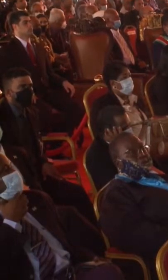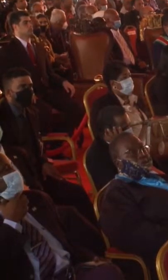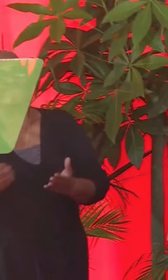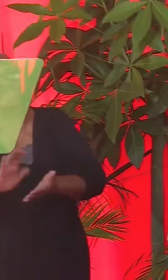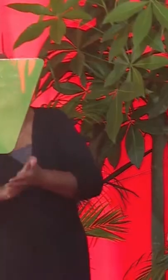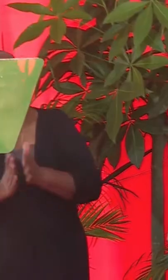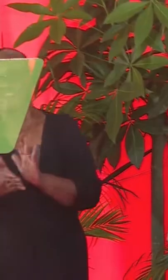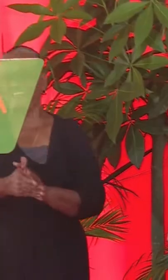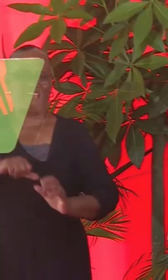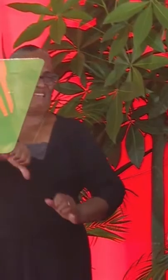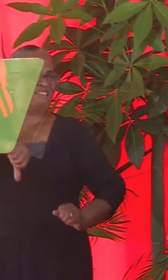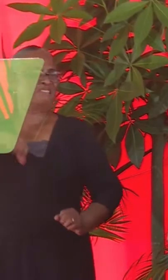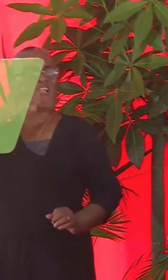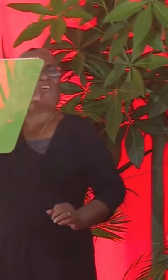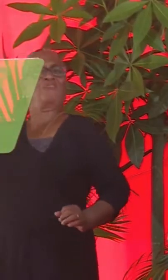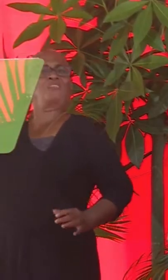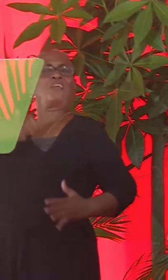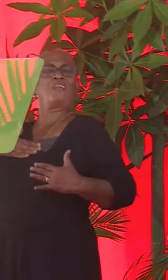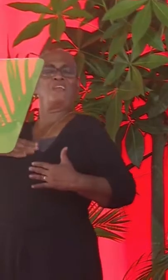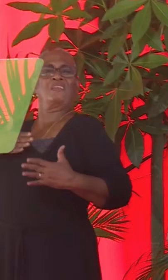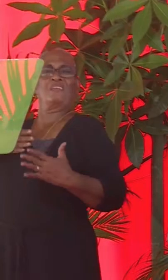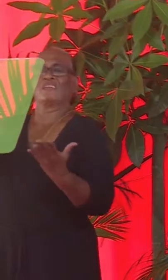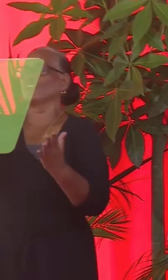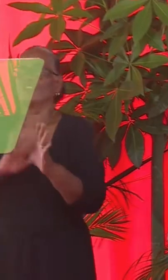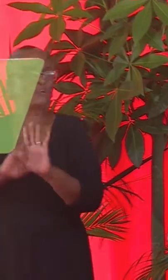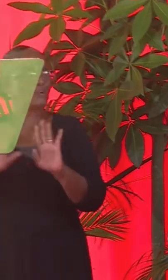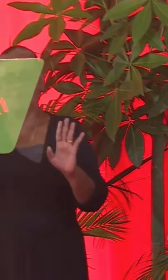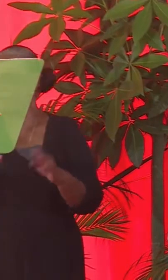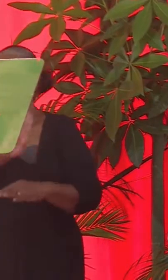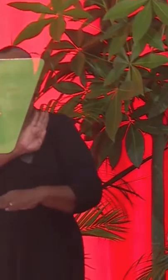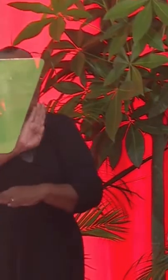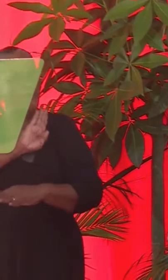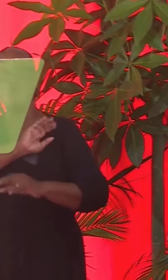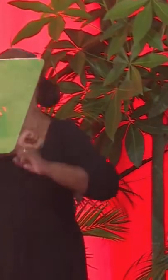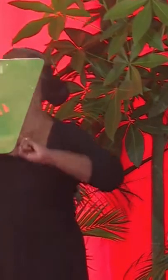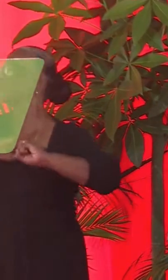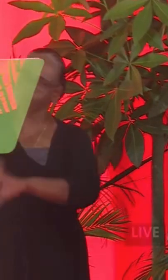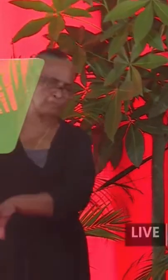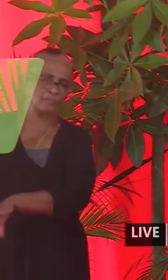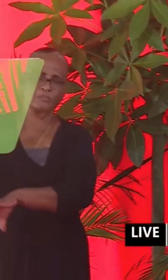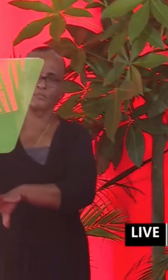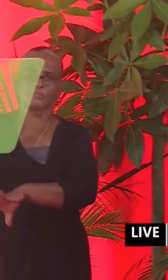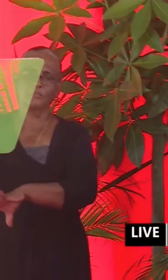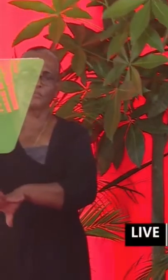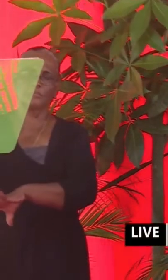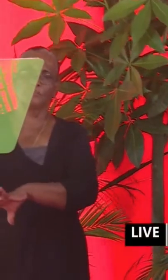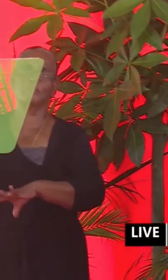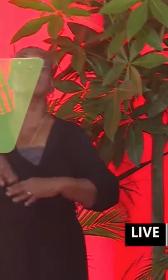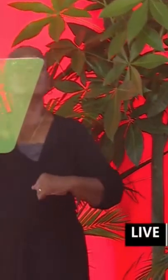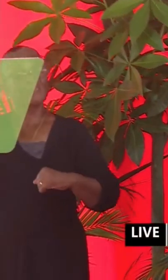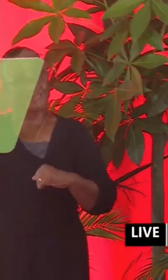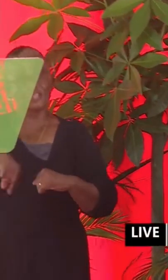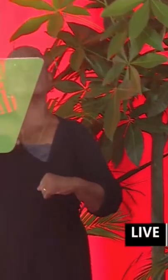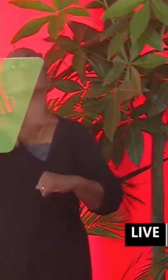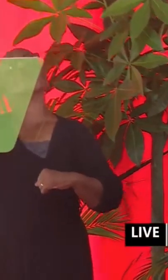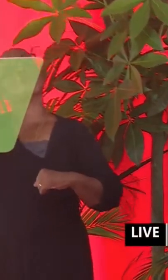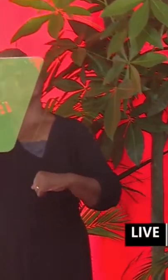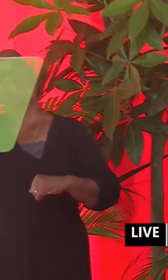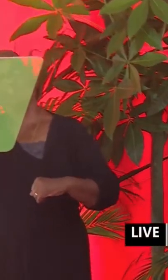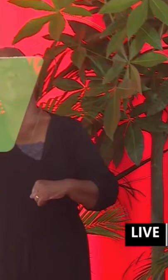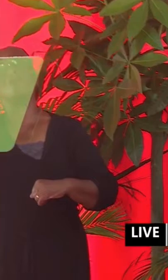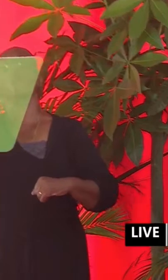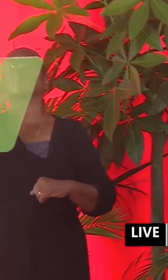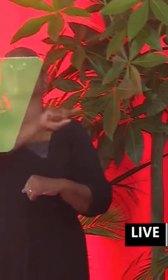en zelfverrijking zullen daarbij ook uit den boze zijn. Dit beloof ik u